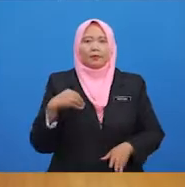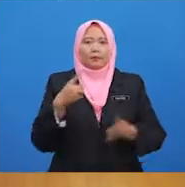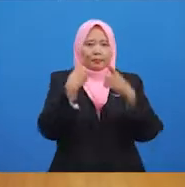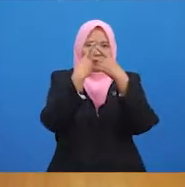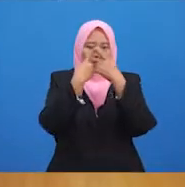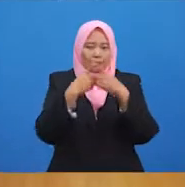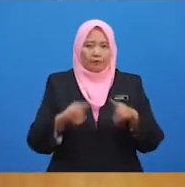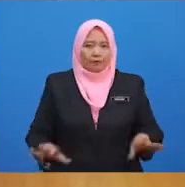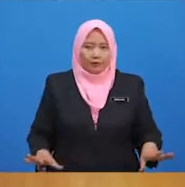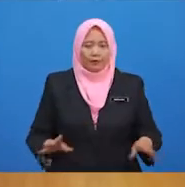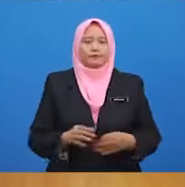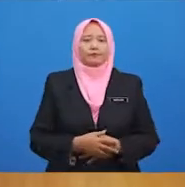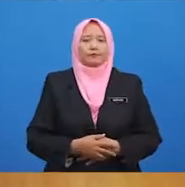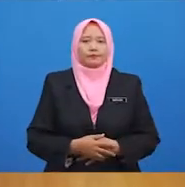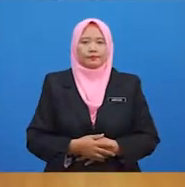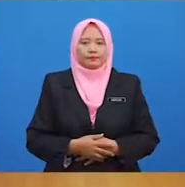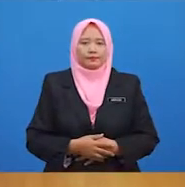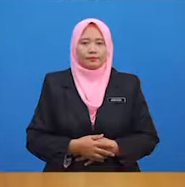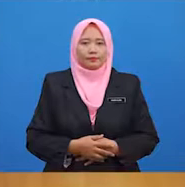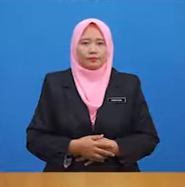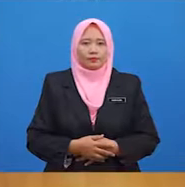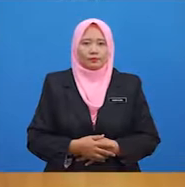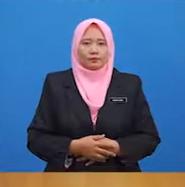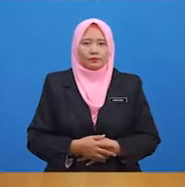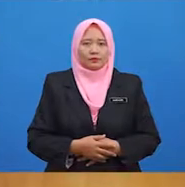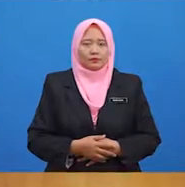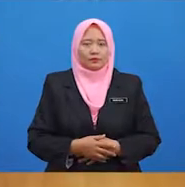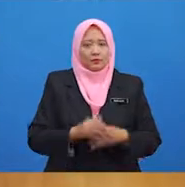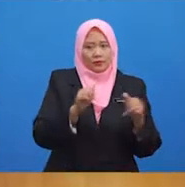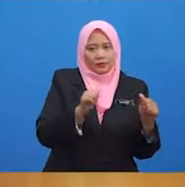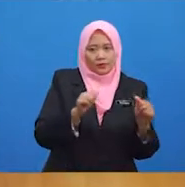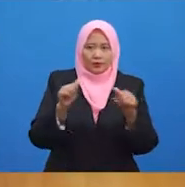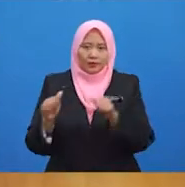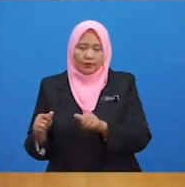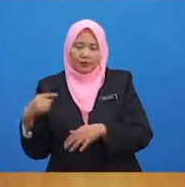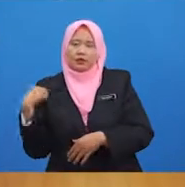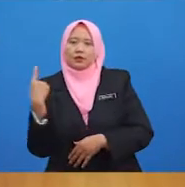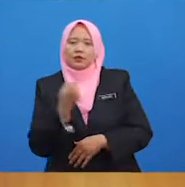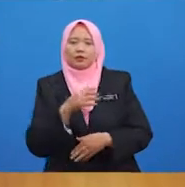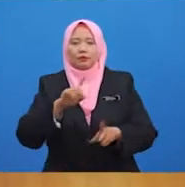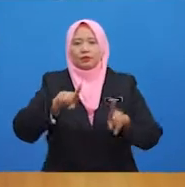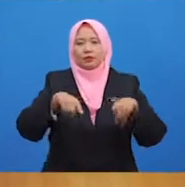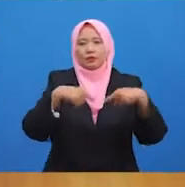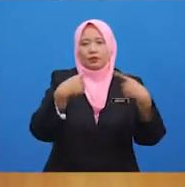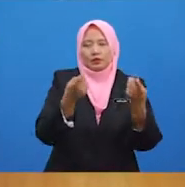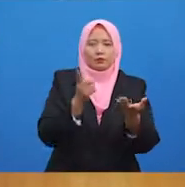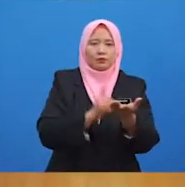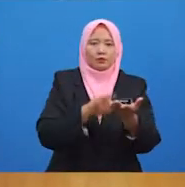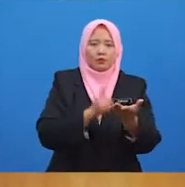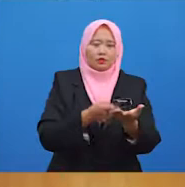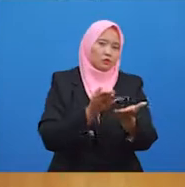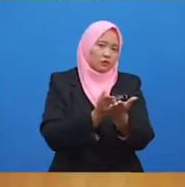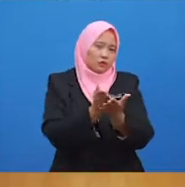Baiklah murid-murid yang cikgu kasihi semua, beralih kita kepada topik perbincangan seterusnya iaitu